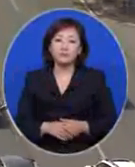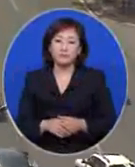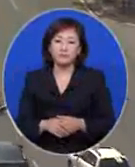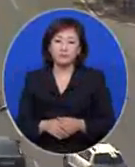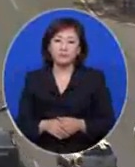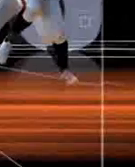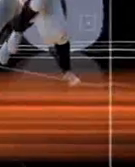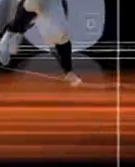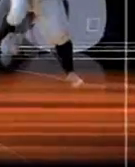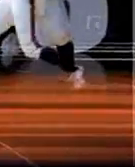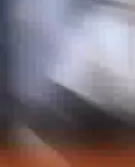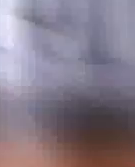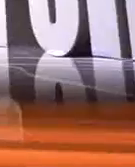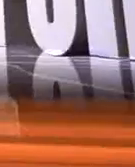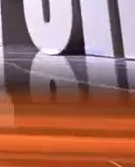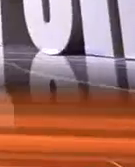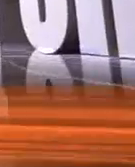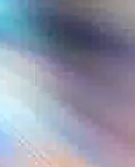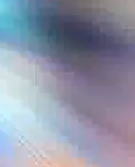윤종입니다.